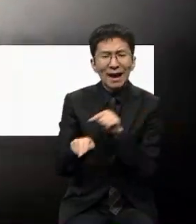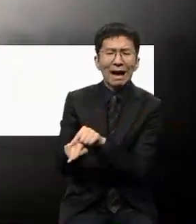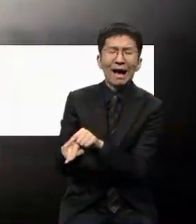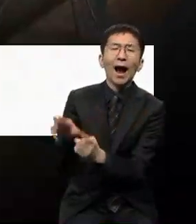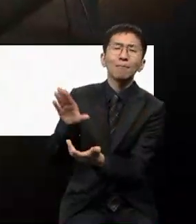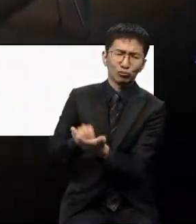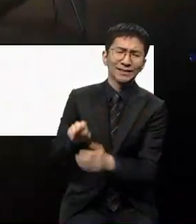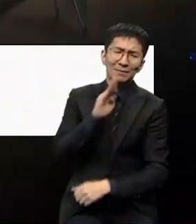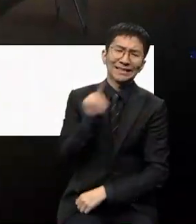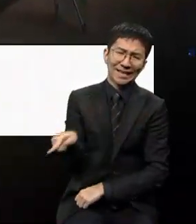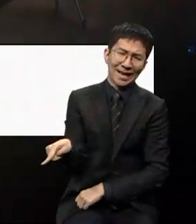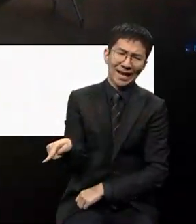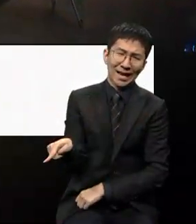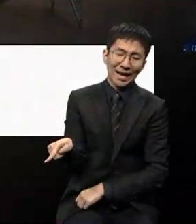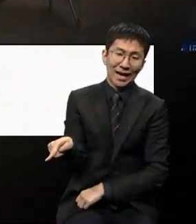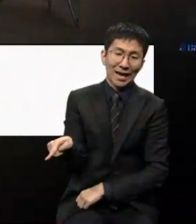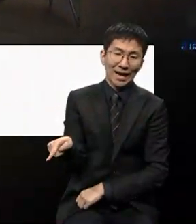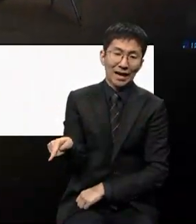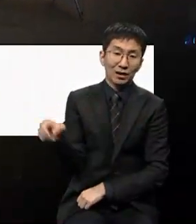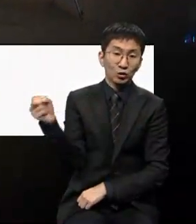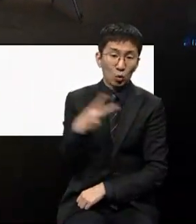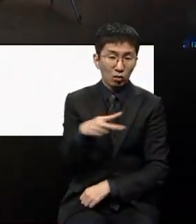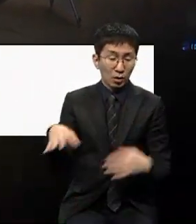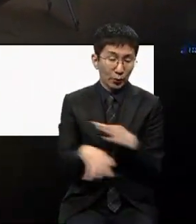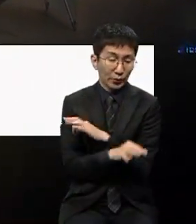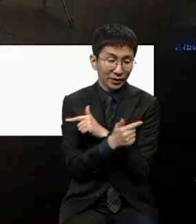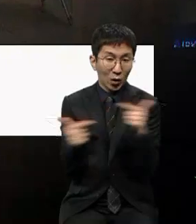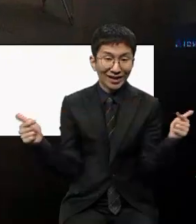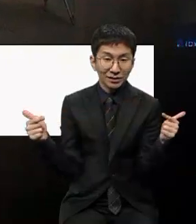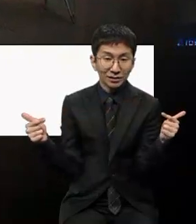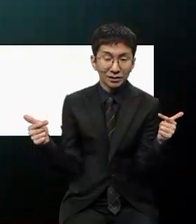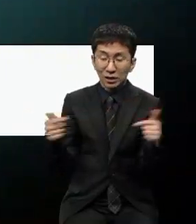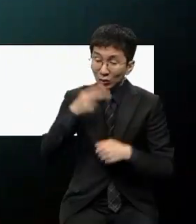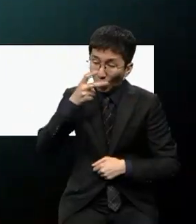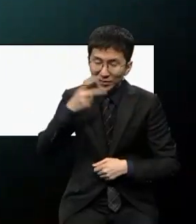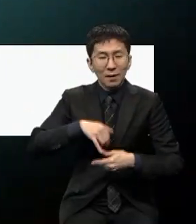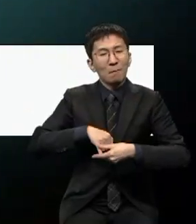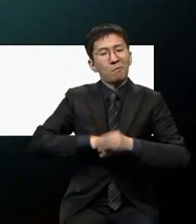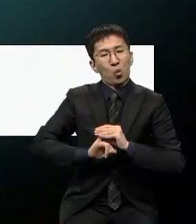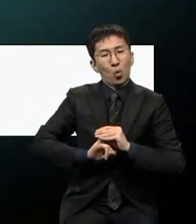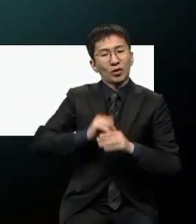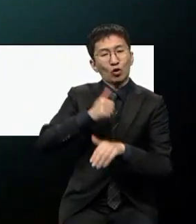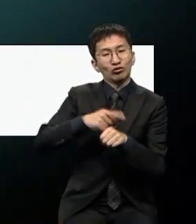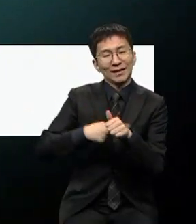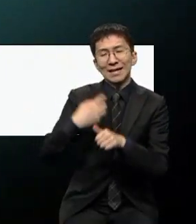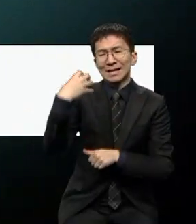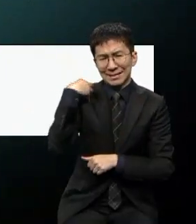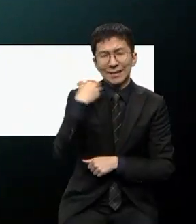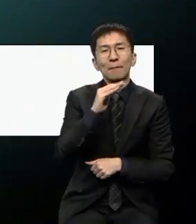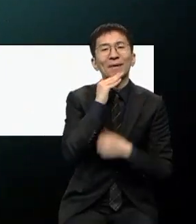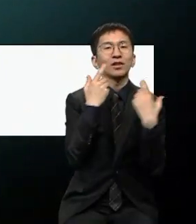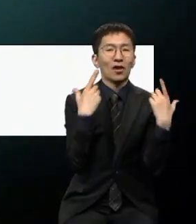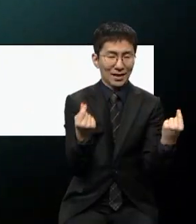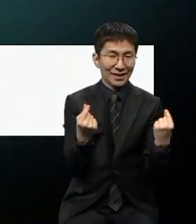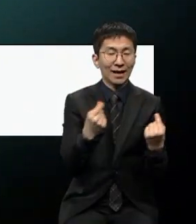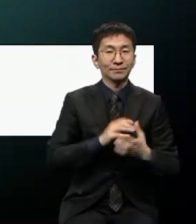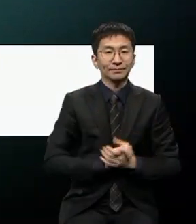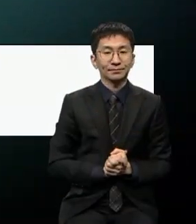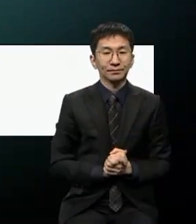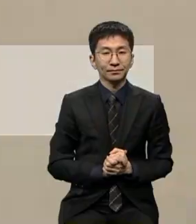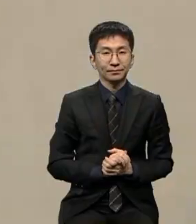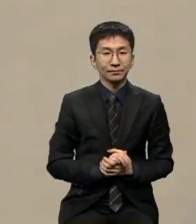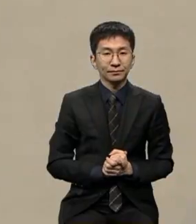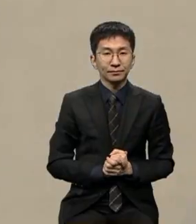장기간 지속됐고요. 영업점의 부정거래에 대한 통제가 부실해서 본전 책임도 적지 않다고